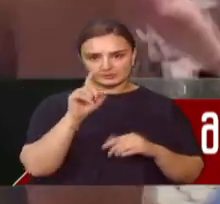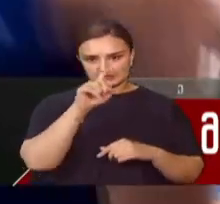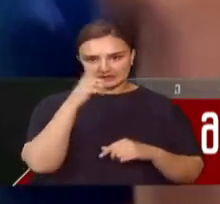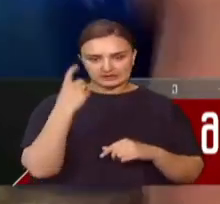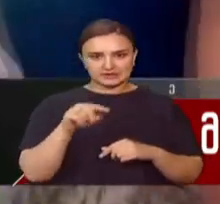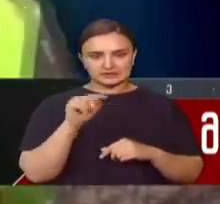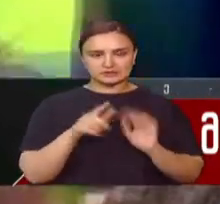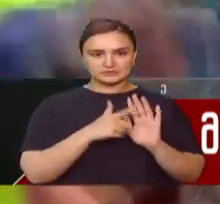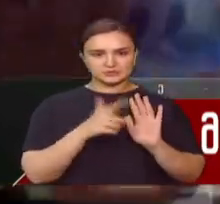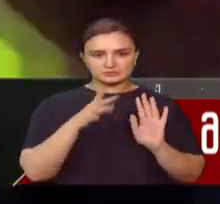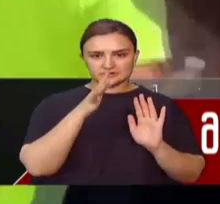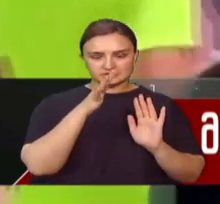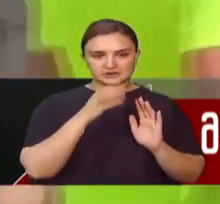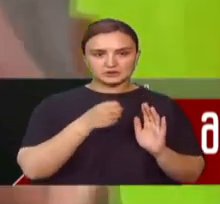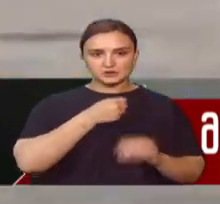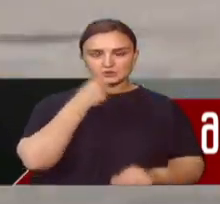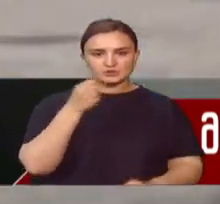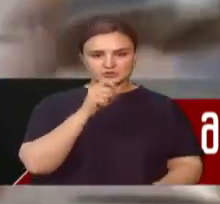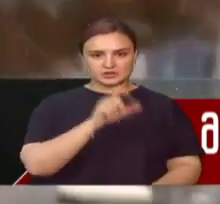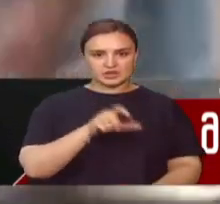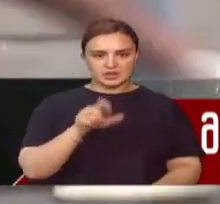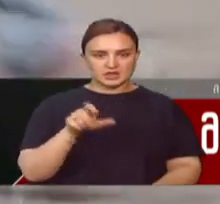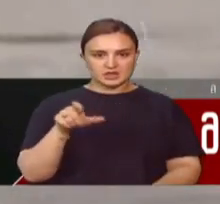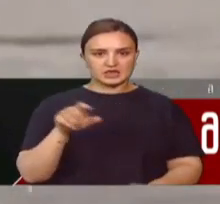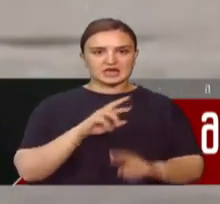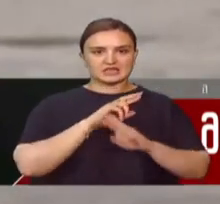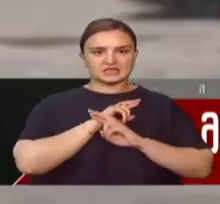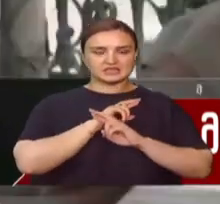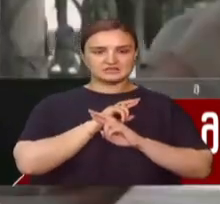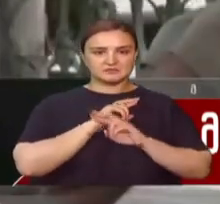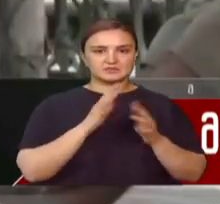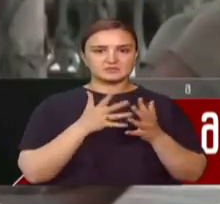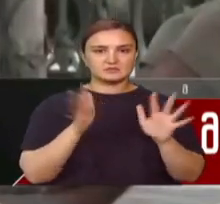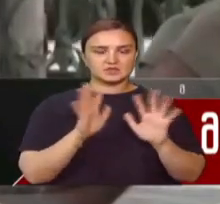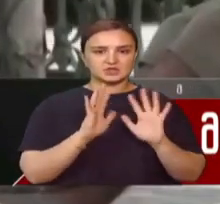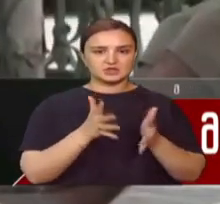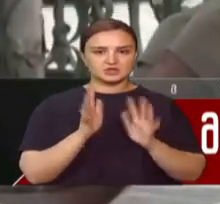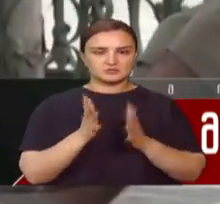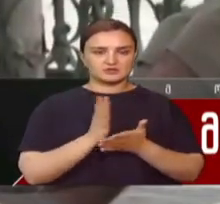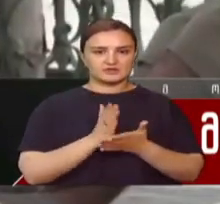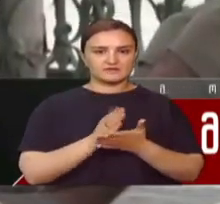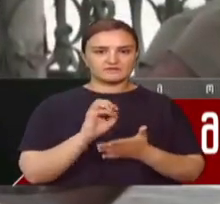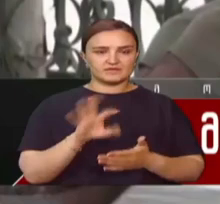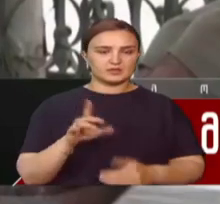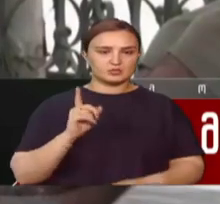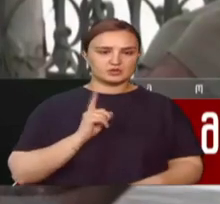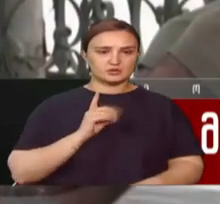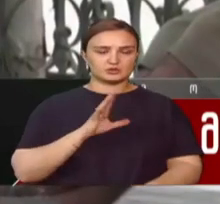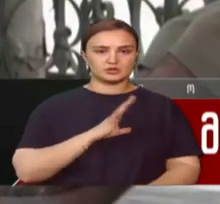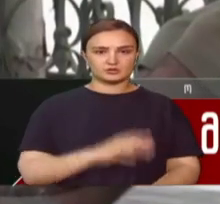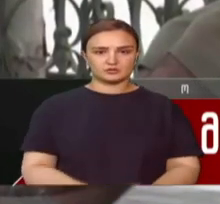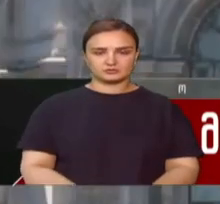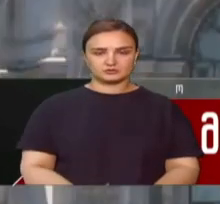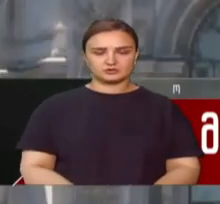ტემპერატურამ 75 წელზე უფროსი ასაკის მოსახლეობაში გარდაცვალების იმაზე მეტი შემთხვევა გამოიწვია, ვიდრე მოსალოდნელი იყო.